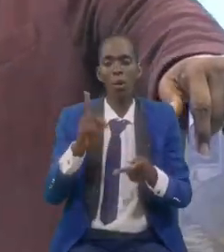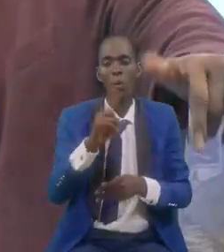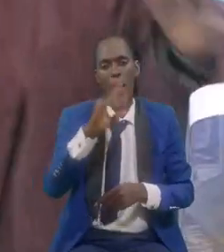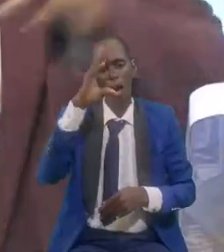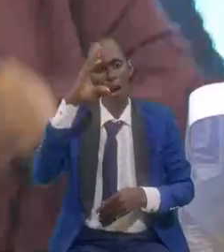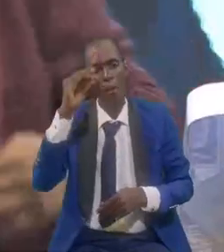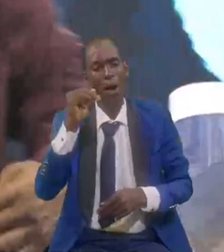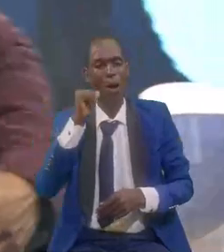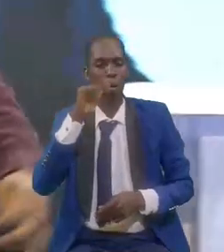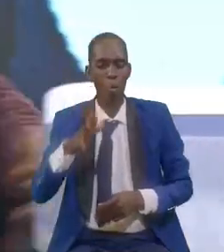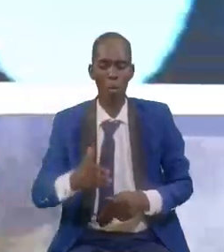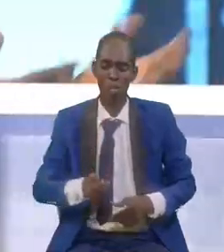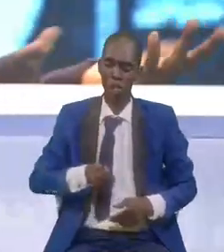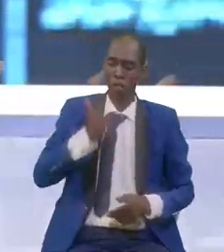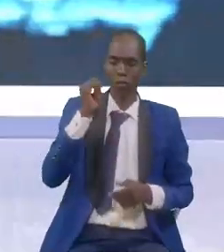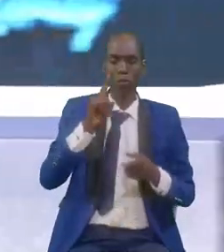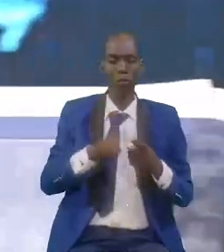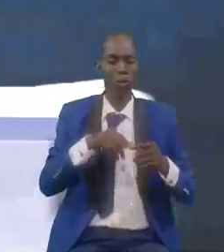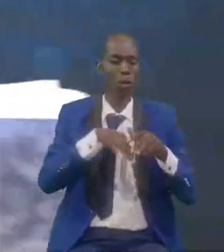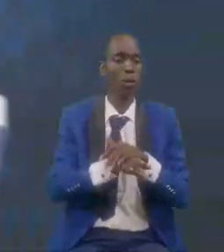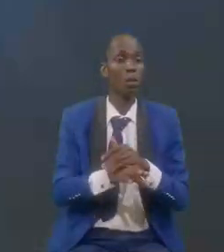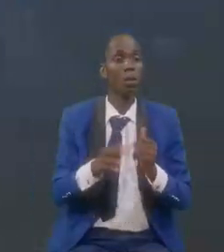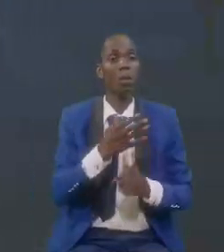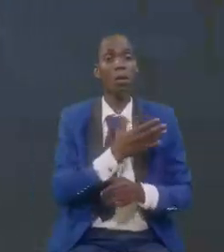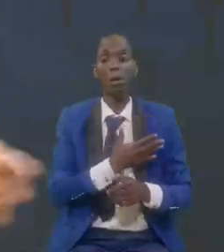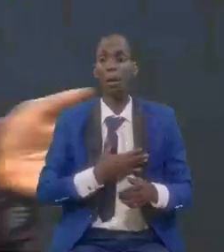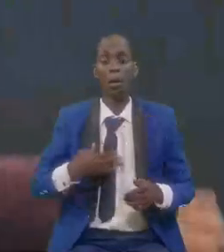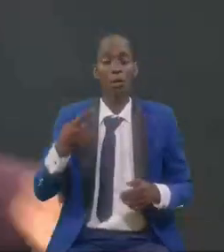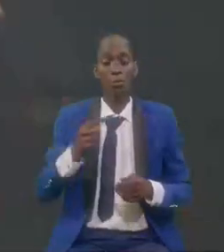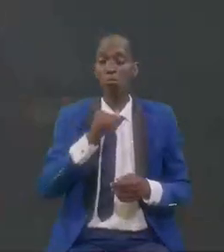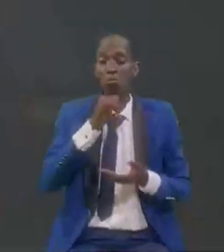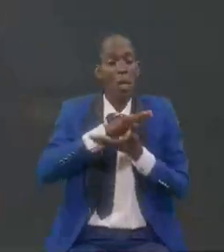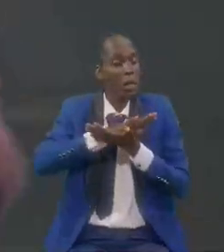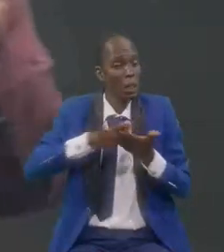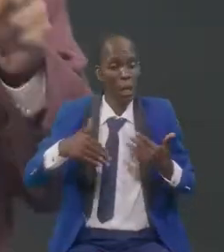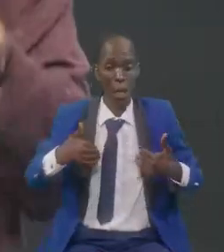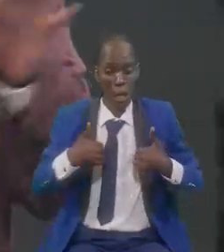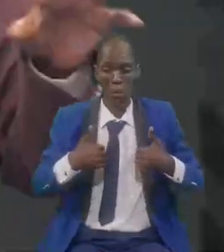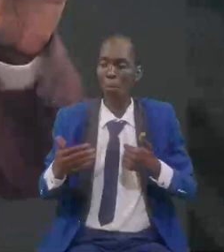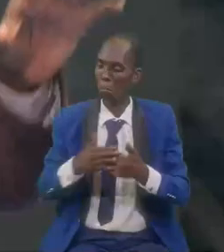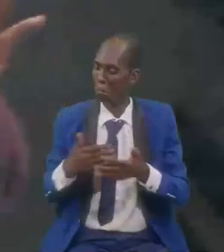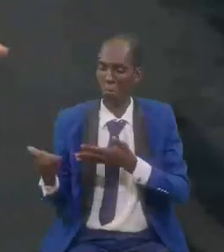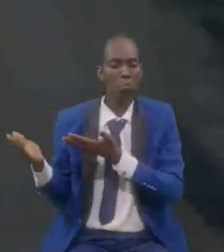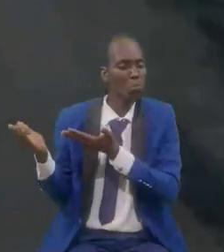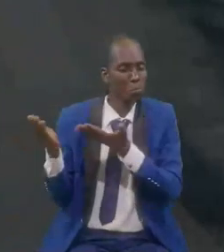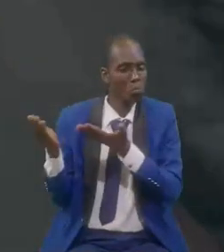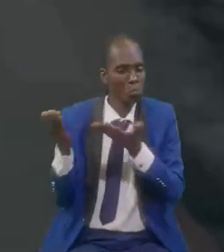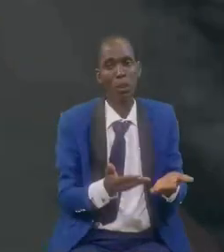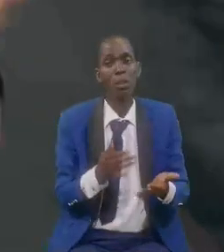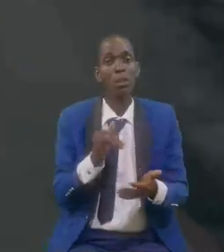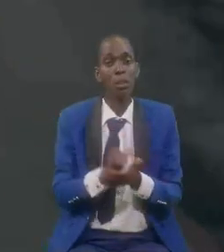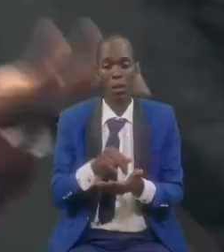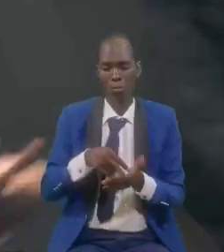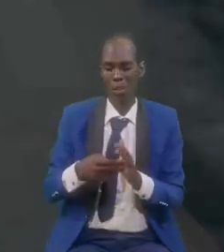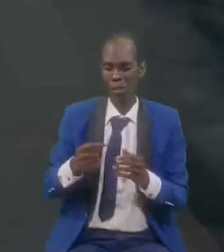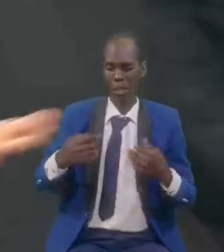pas voulu remplir. Et même les animaux impurs, mets-les dedans. Ça veut dire qu'ils ne sont